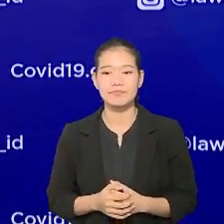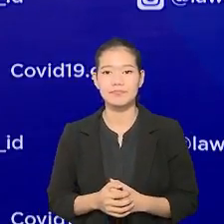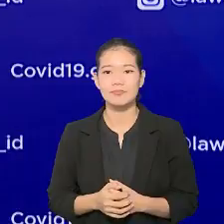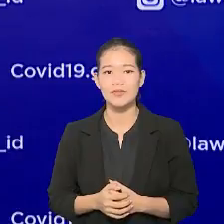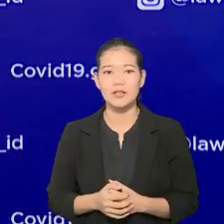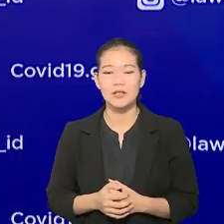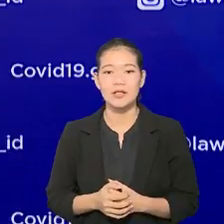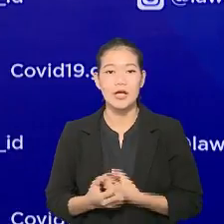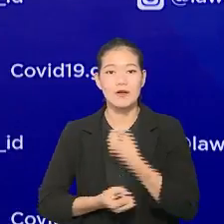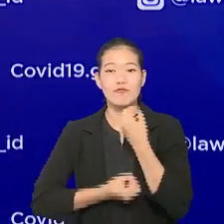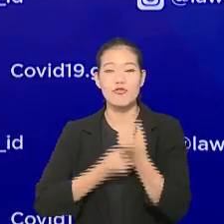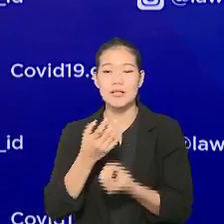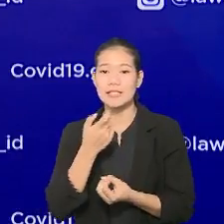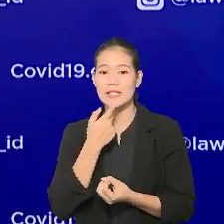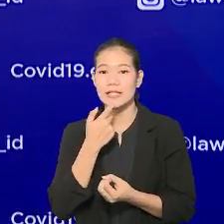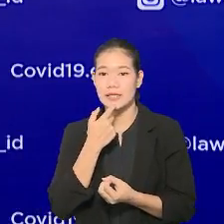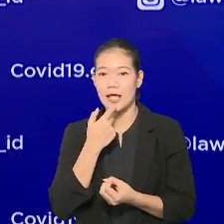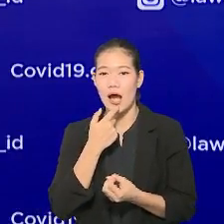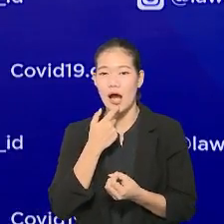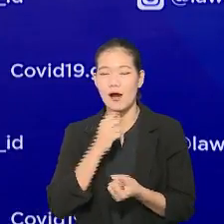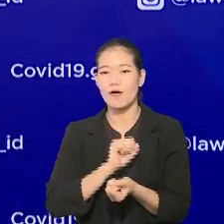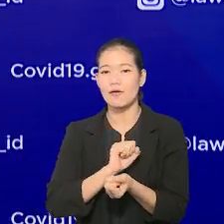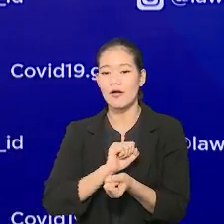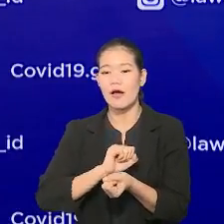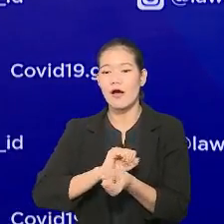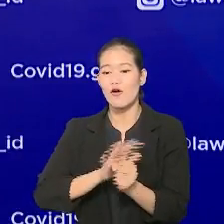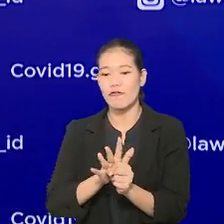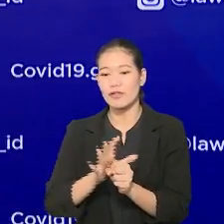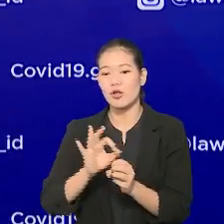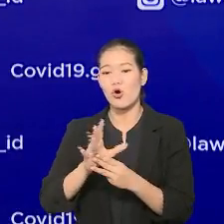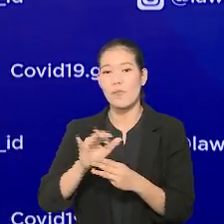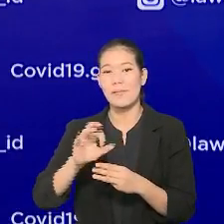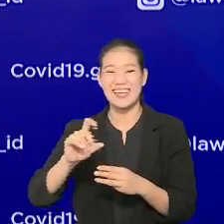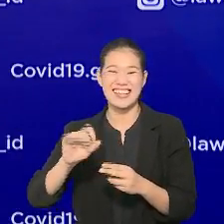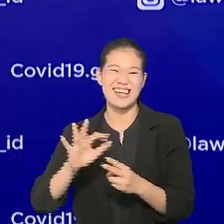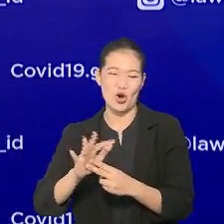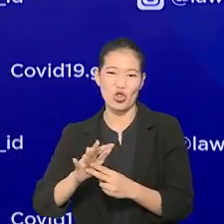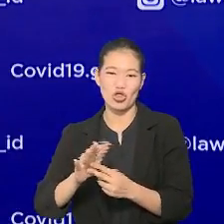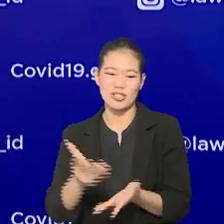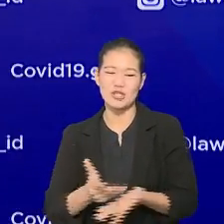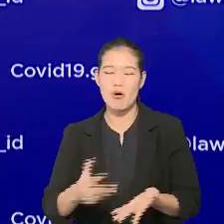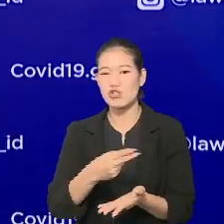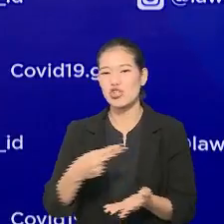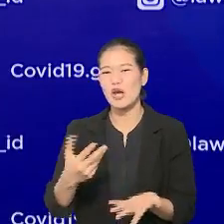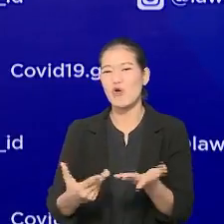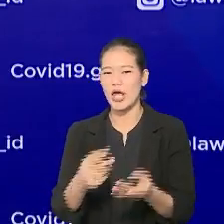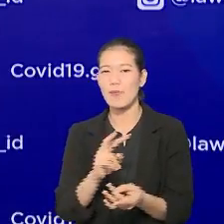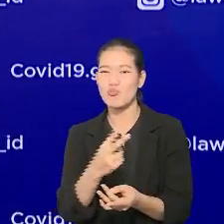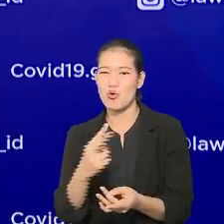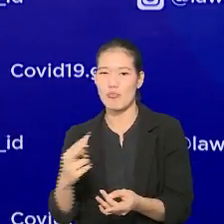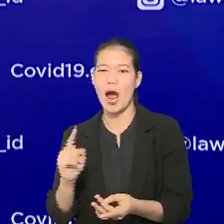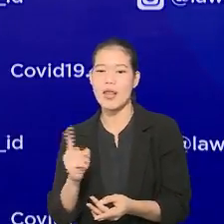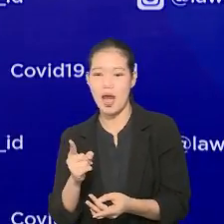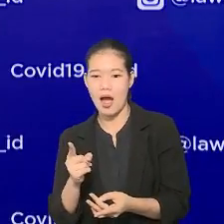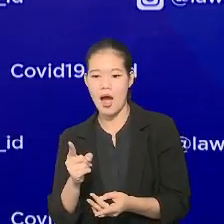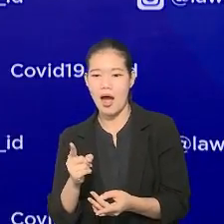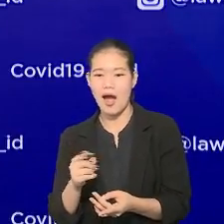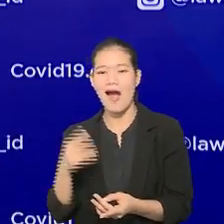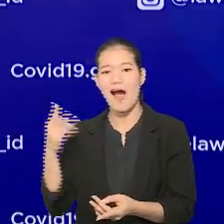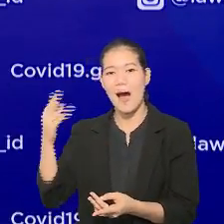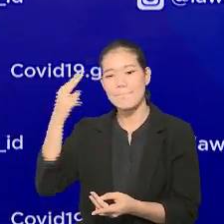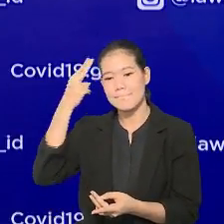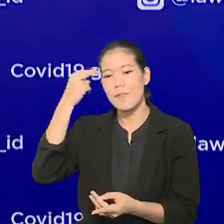Informasi terkait perkembangan kasus Omikron di Indonesia sifatnya akan dinamis dan akan disampaikan oleh